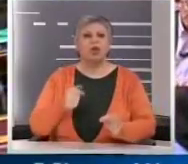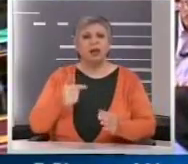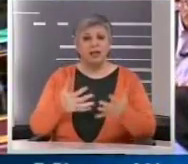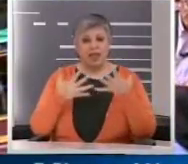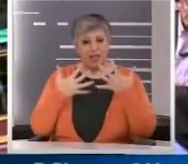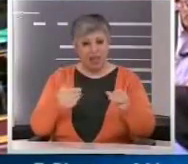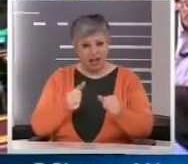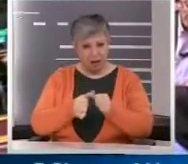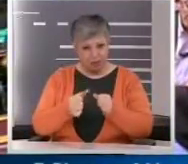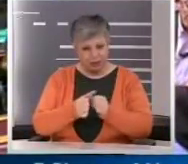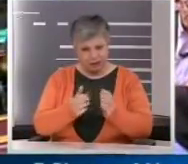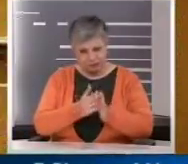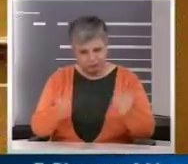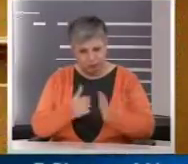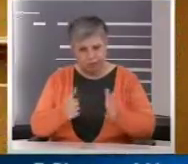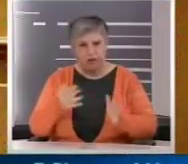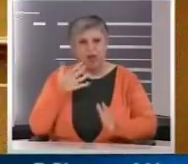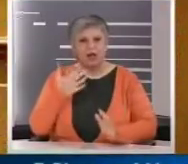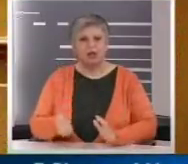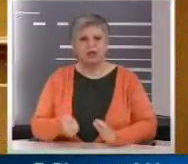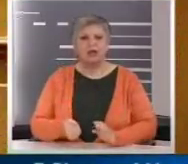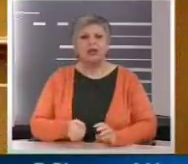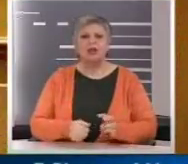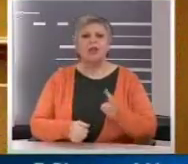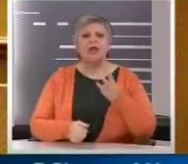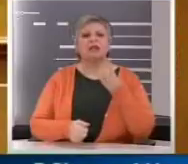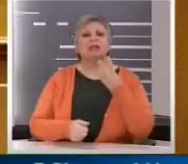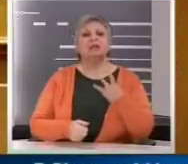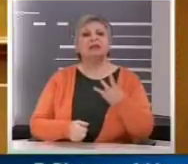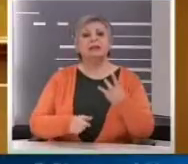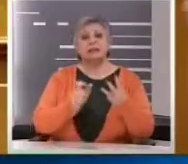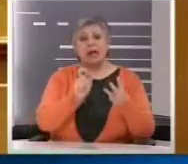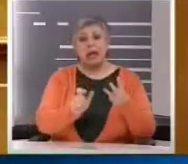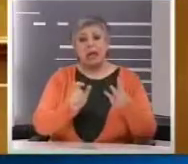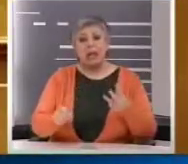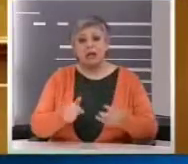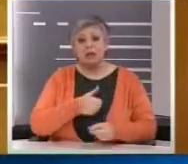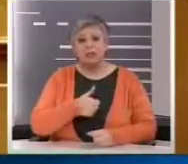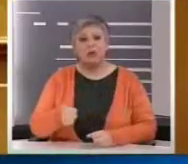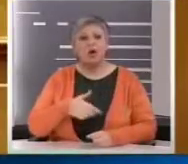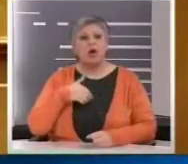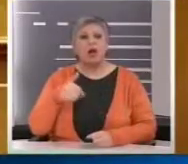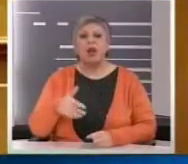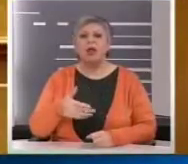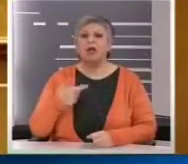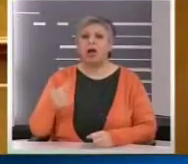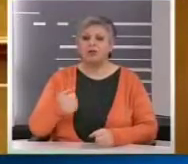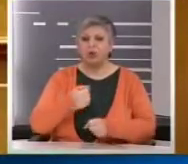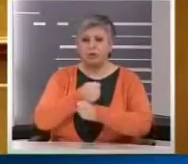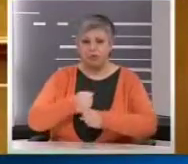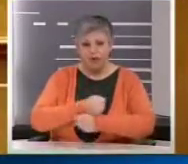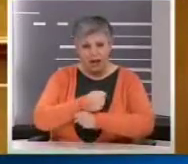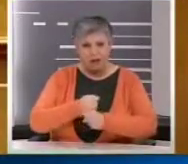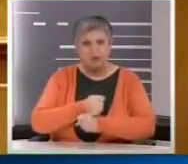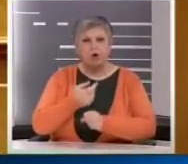είχε γίνει. Με τις 3 λέξεις που άλλαξε, που είπε ο Θανάσης Παπαχριστόπουλος μετά, πάρε τα φάρμακα μέσα, πάρε και τιμή, και